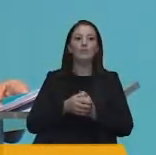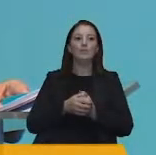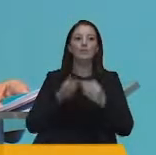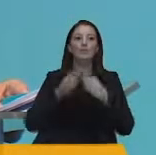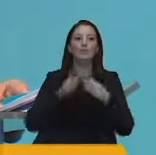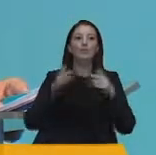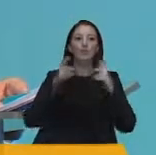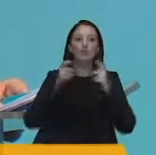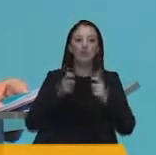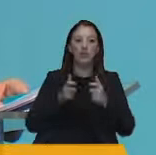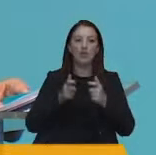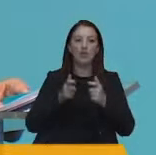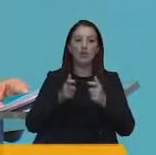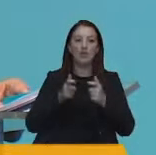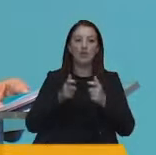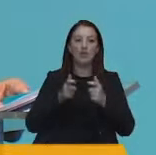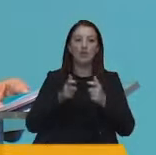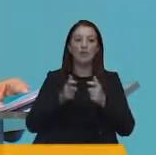Büyükşehir'de